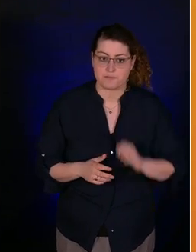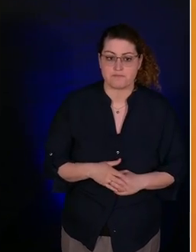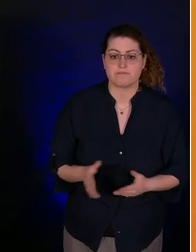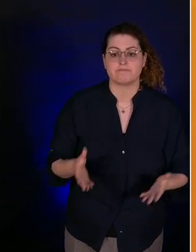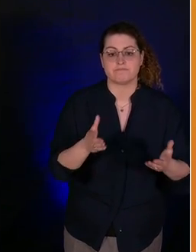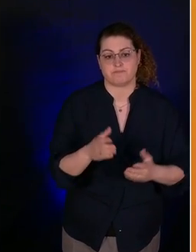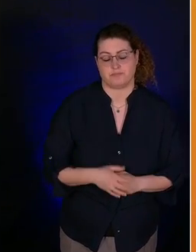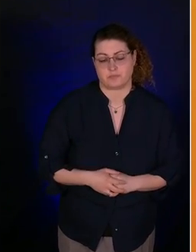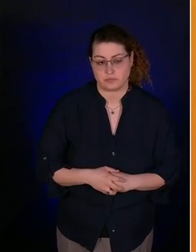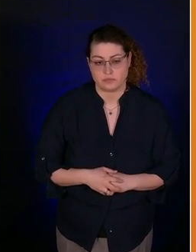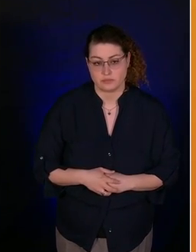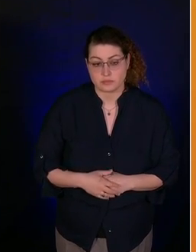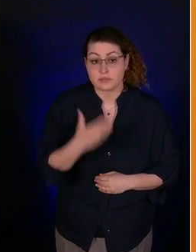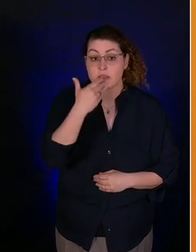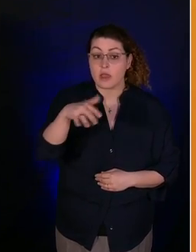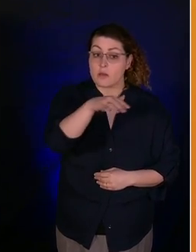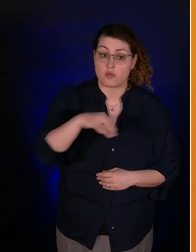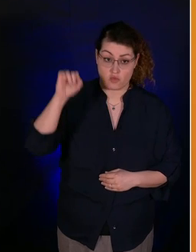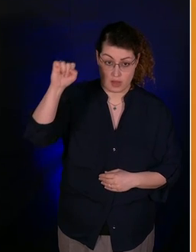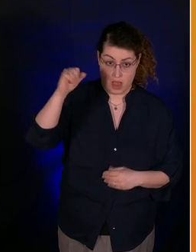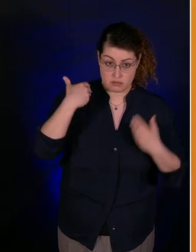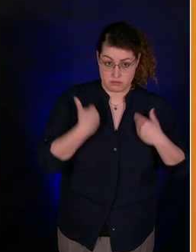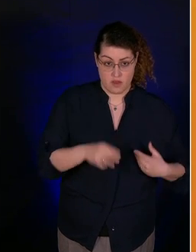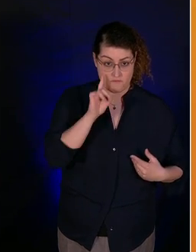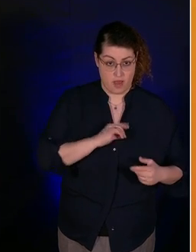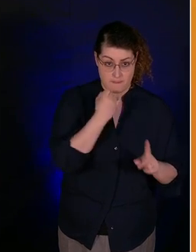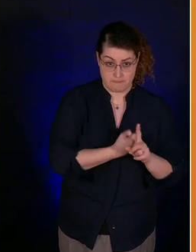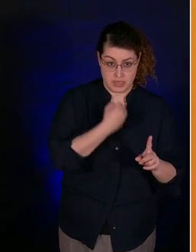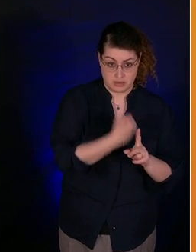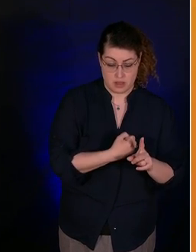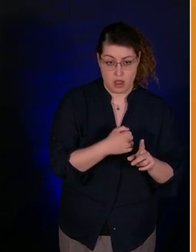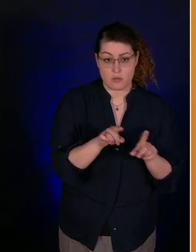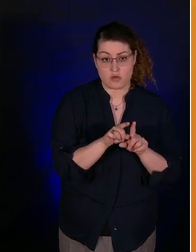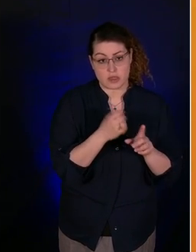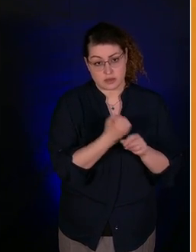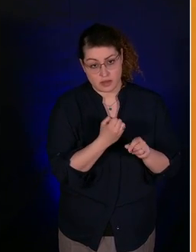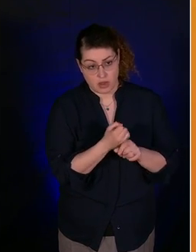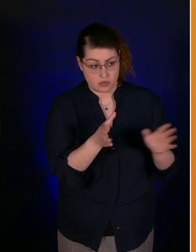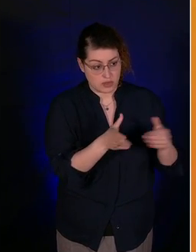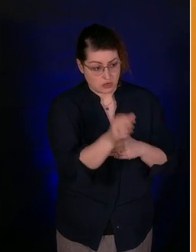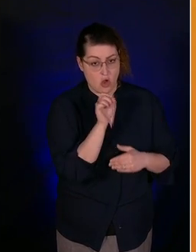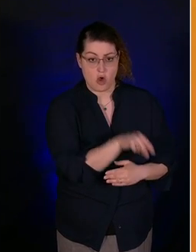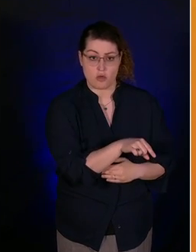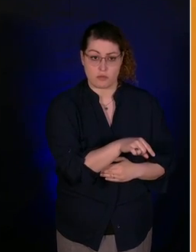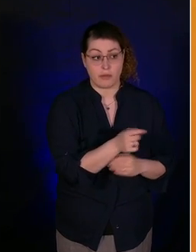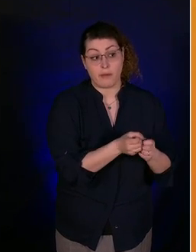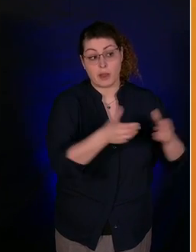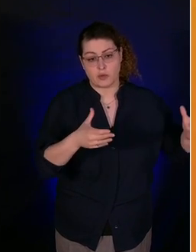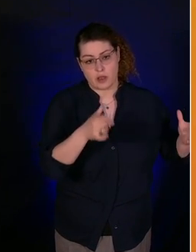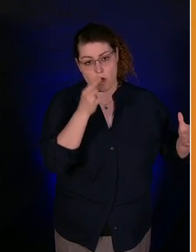camarades. C'est en tant que femme militante et marin dans le secteur majoritairement